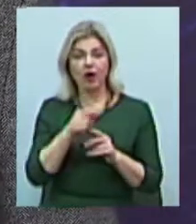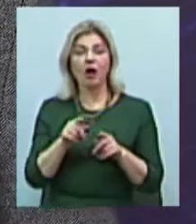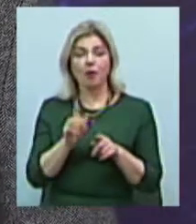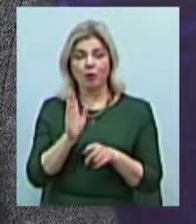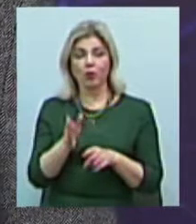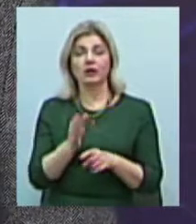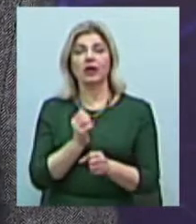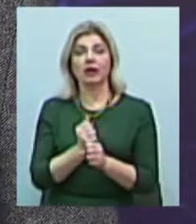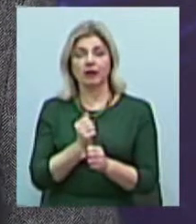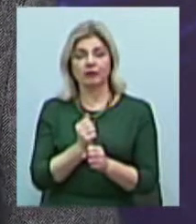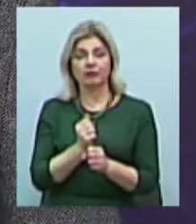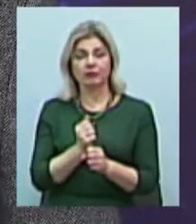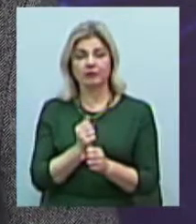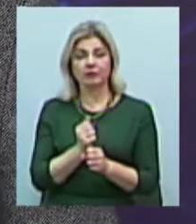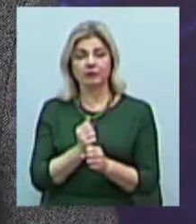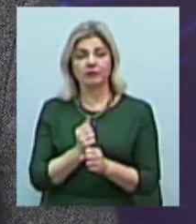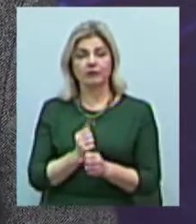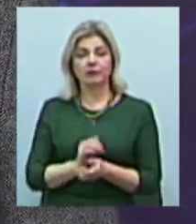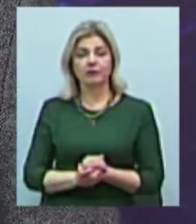будемо розставляти